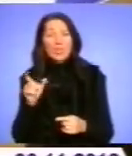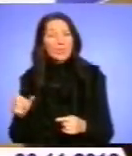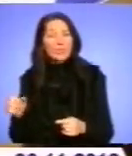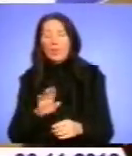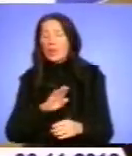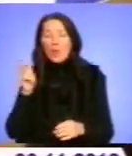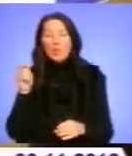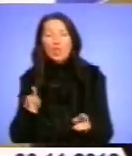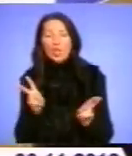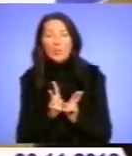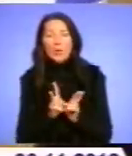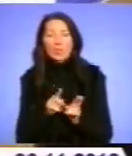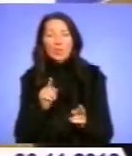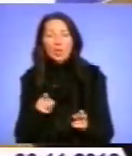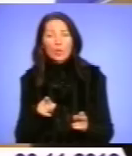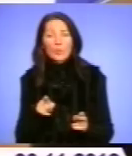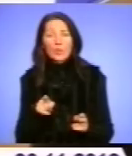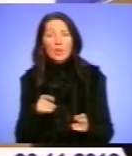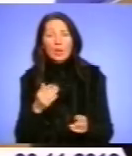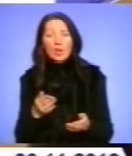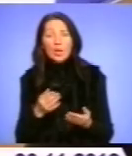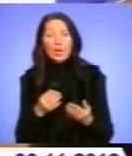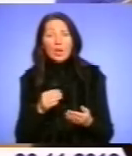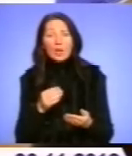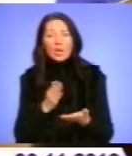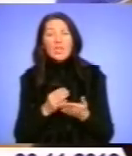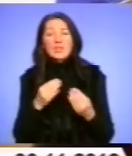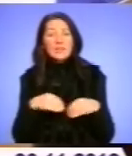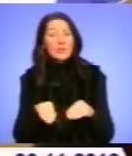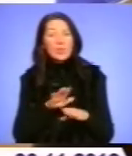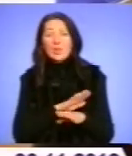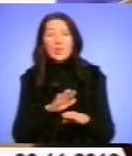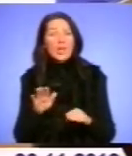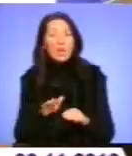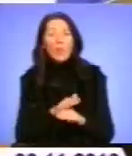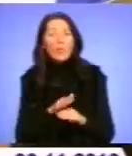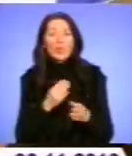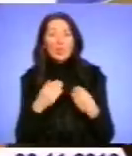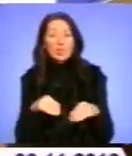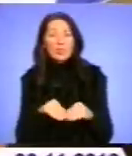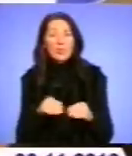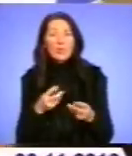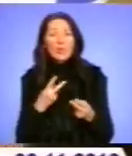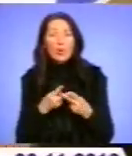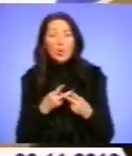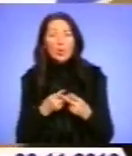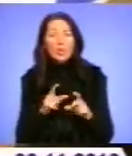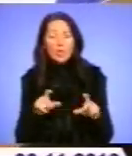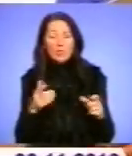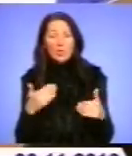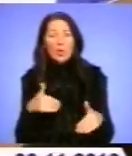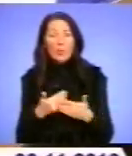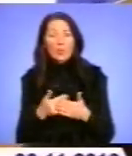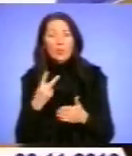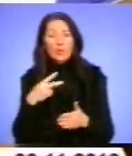на побачення, тому що є сім'ї, неблагополучні сім'ї. Колонія вже близько